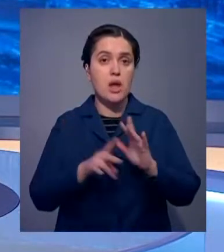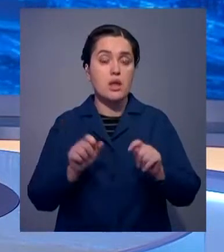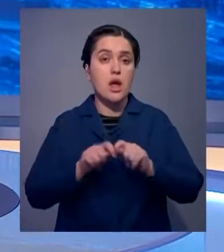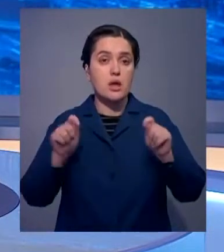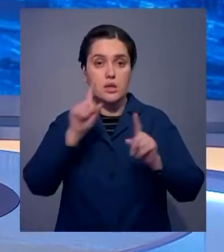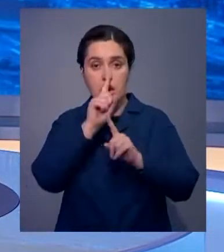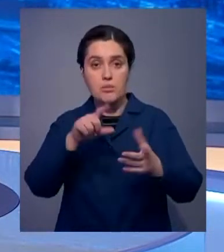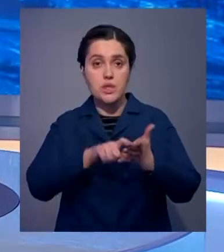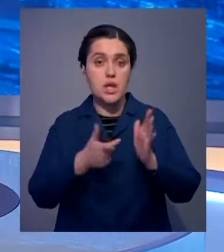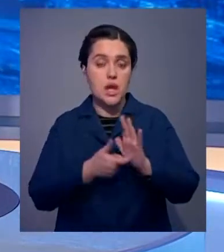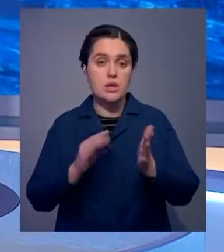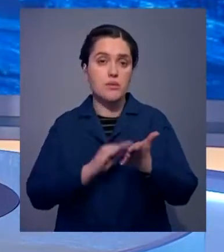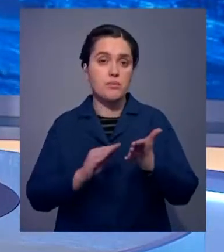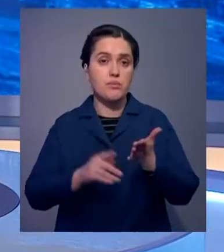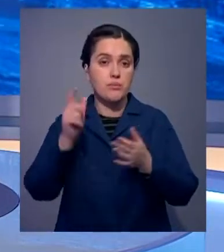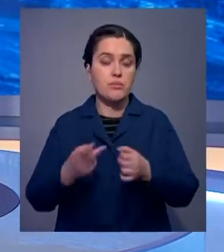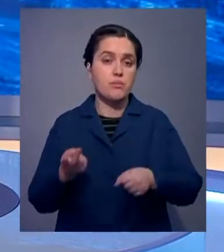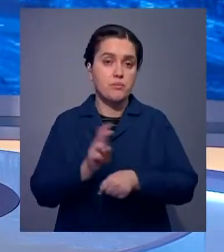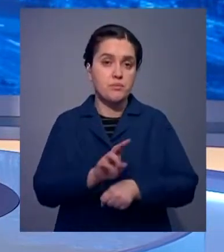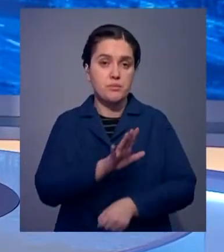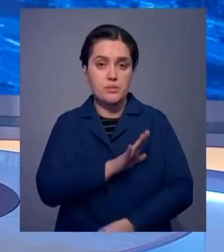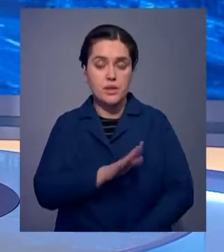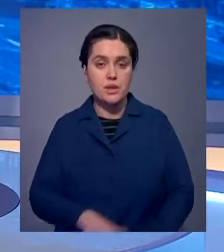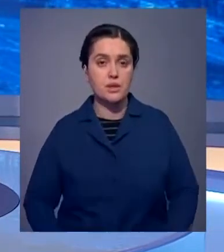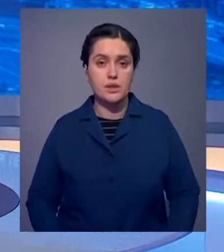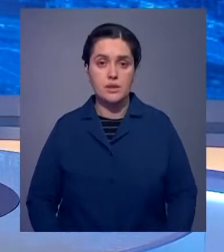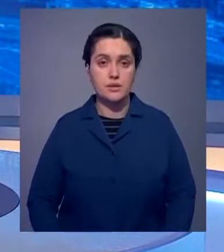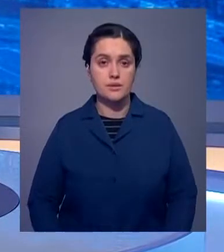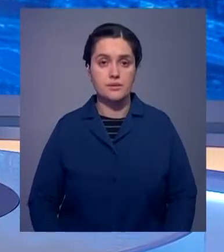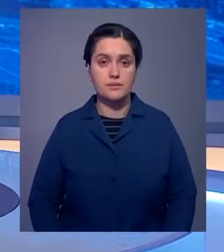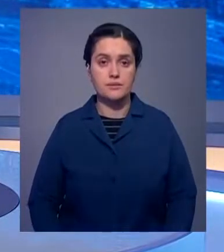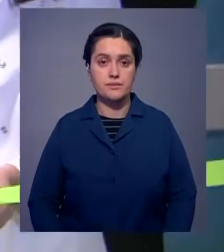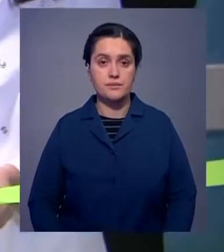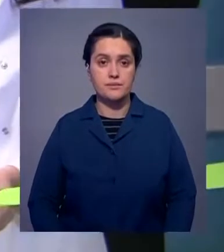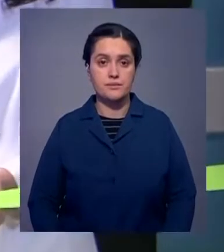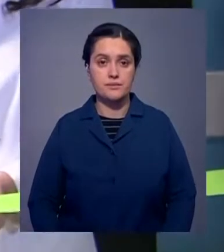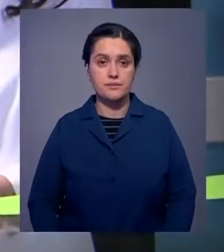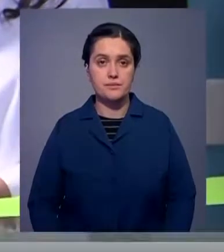программа. На открытии необычных классов побывала наш корреспондент Анастасия Выликжанина.